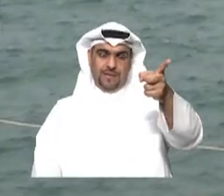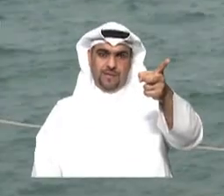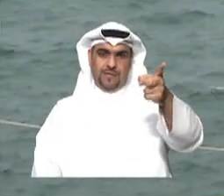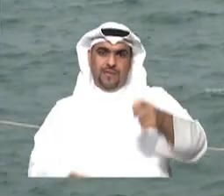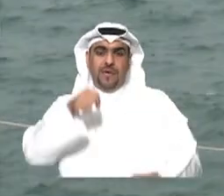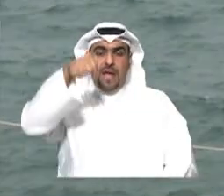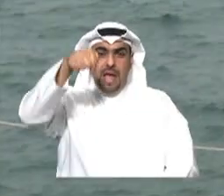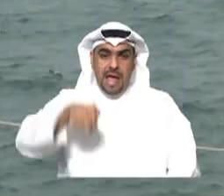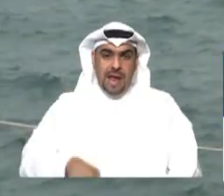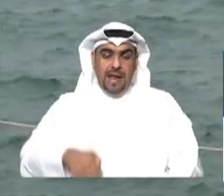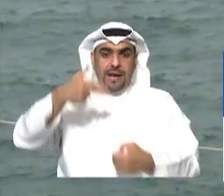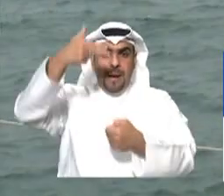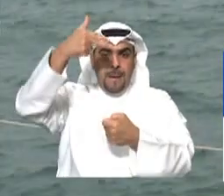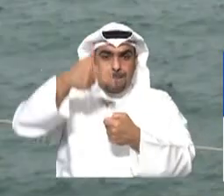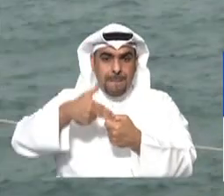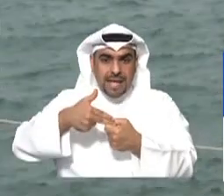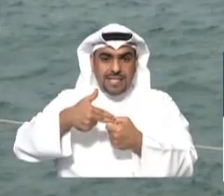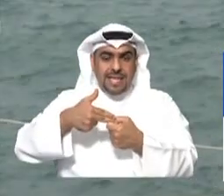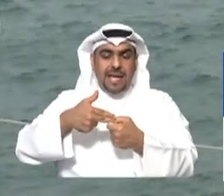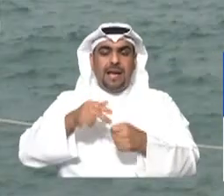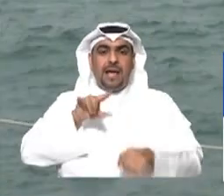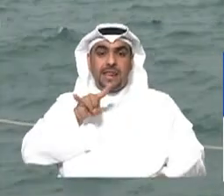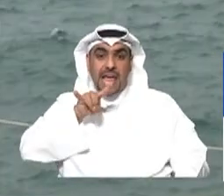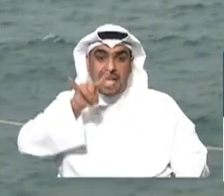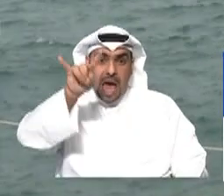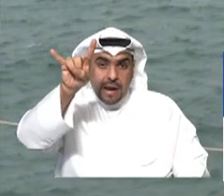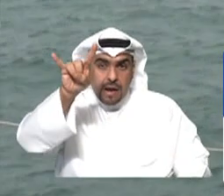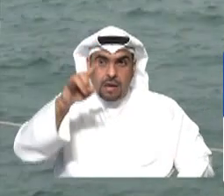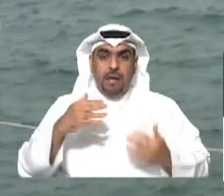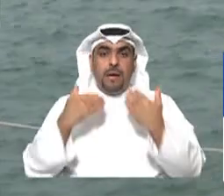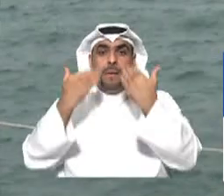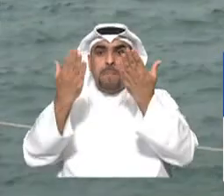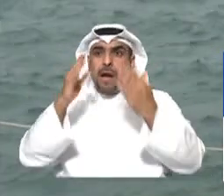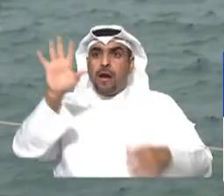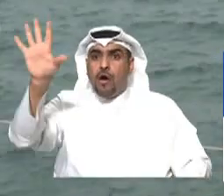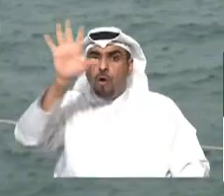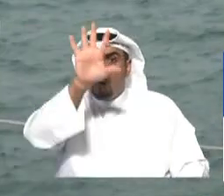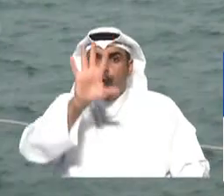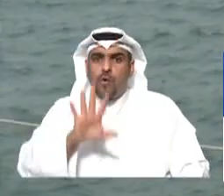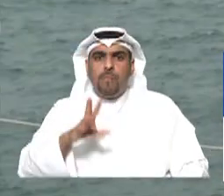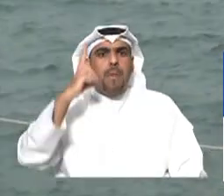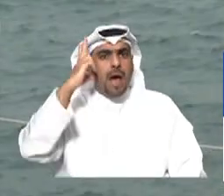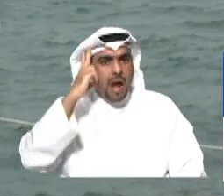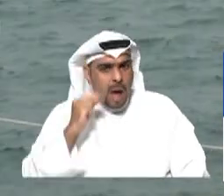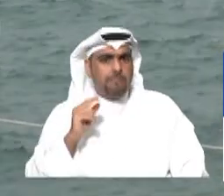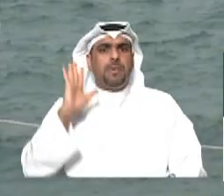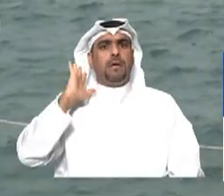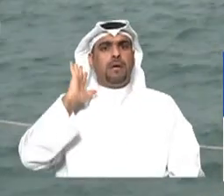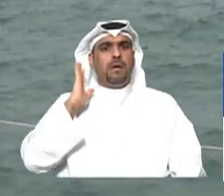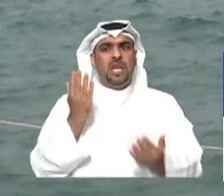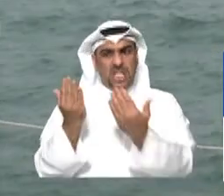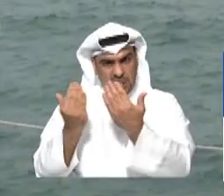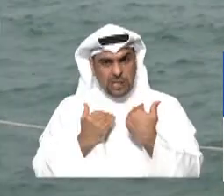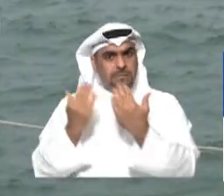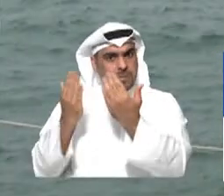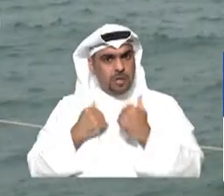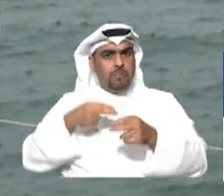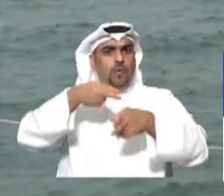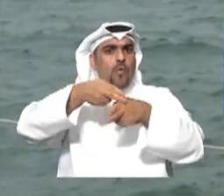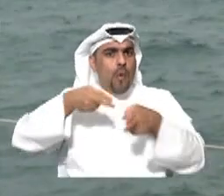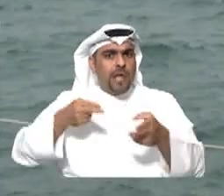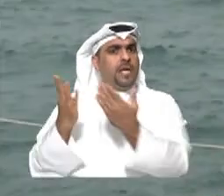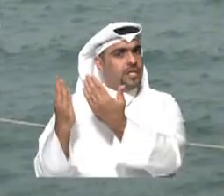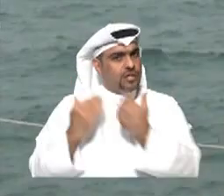في الأسواق الآسيوية والأسواق الأوروبية نتيجة الأحداث السياسية